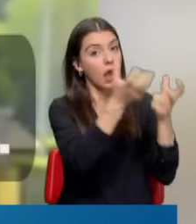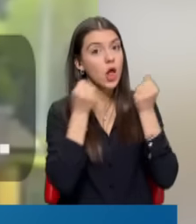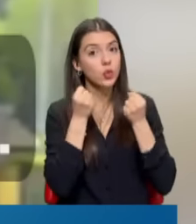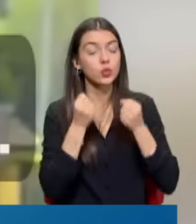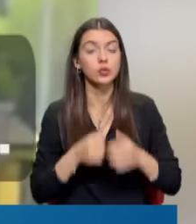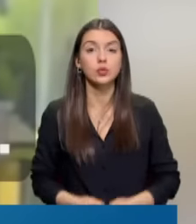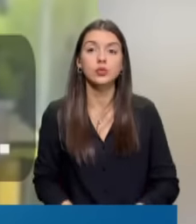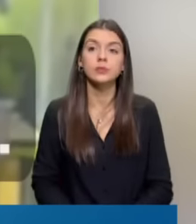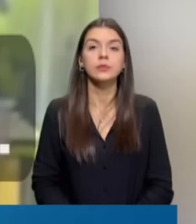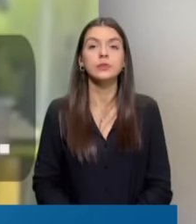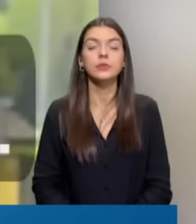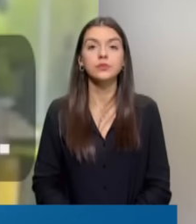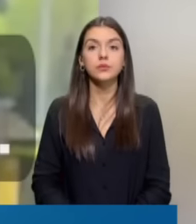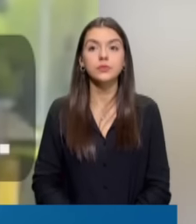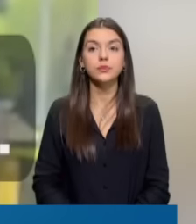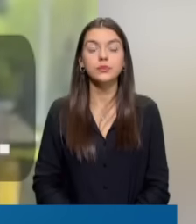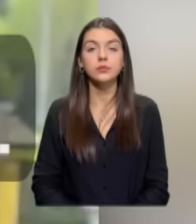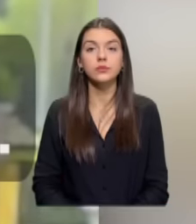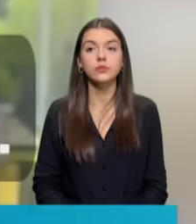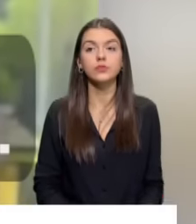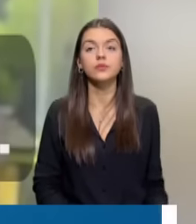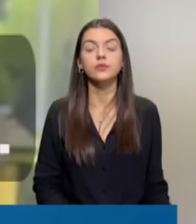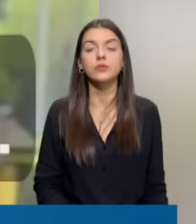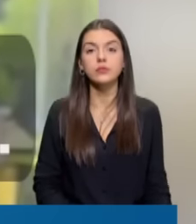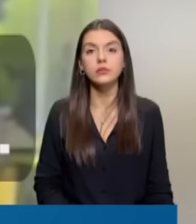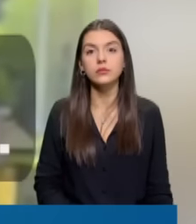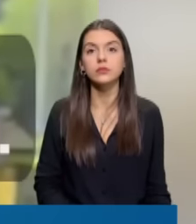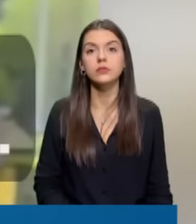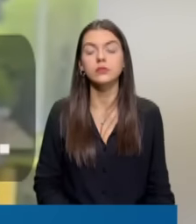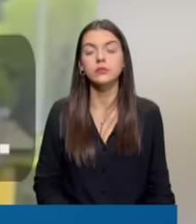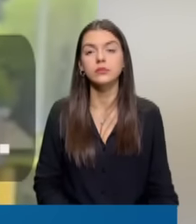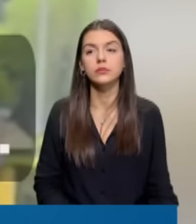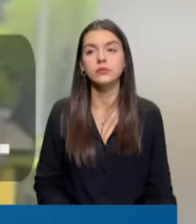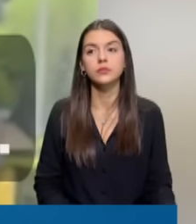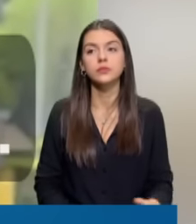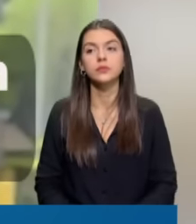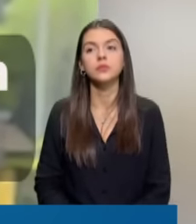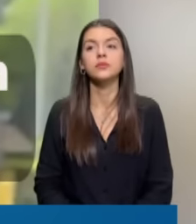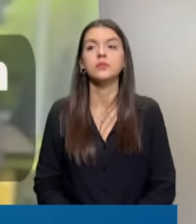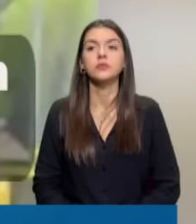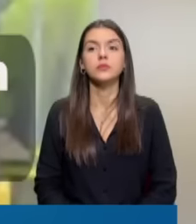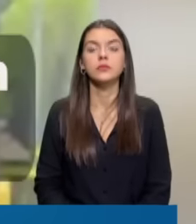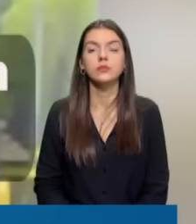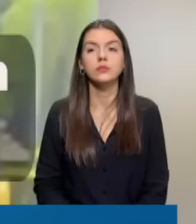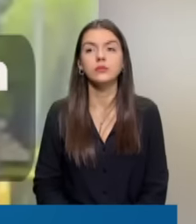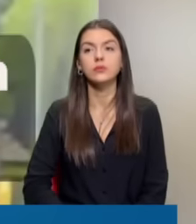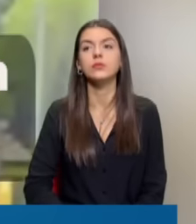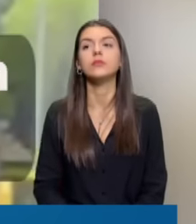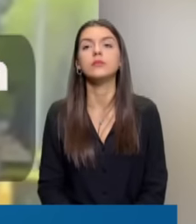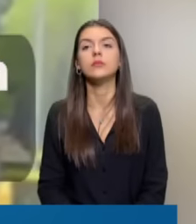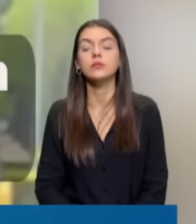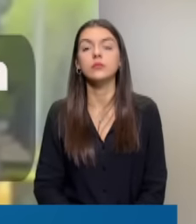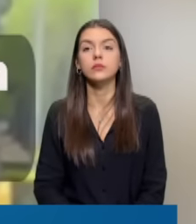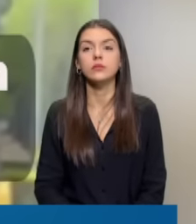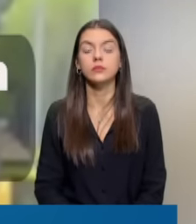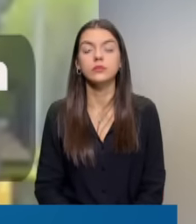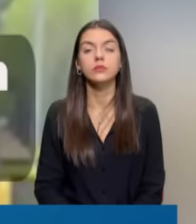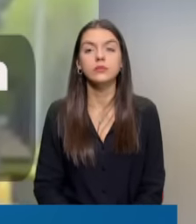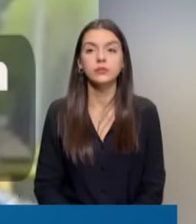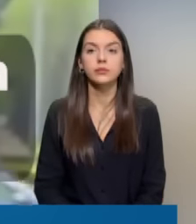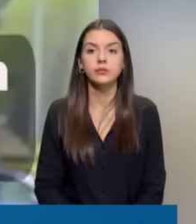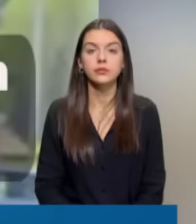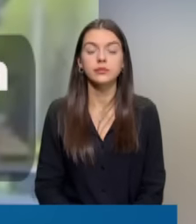Nihat Zeybekçi. Bizim için İsrail'le ticaret Filistinli kardeşlerimizden önemlidir. İsrail'in dolarları